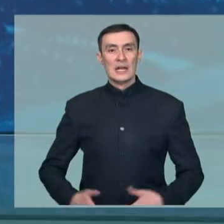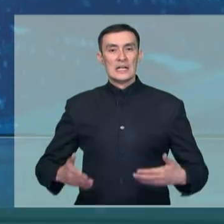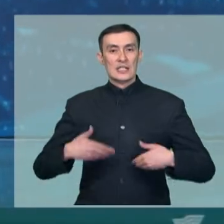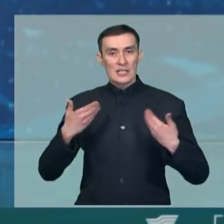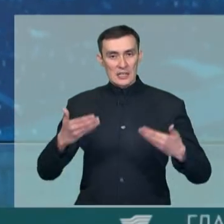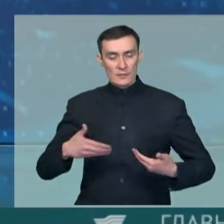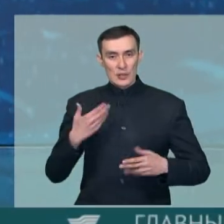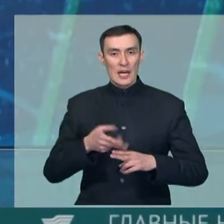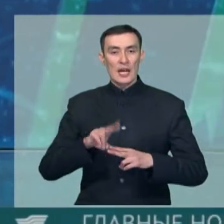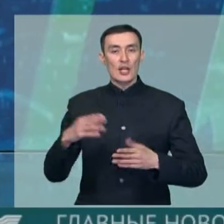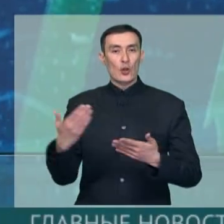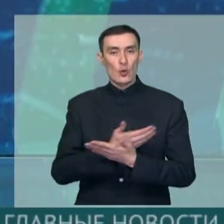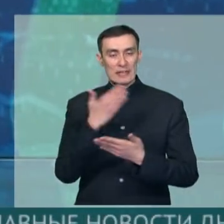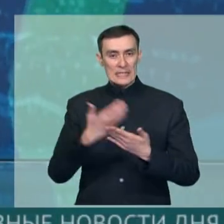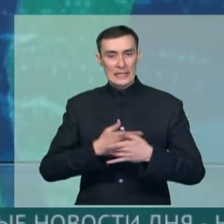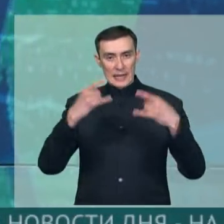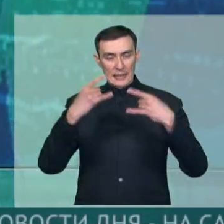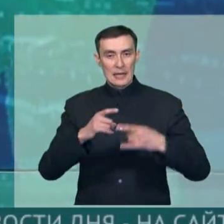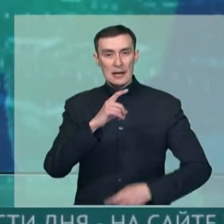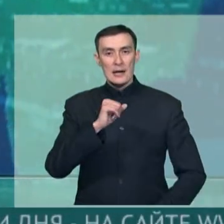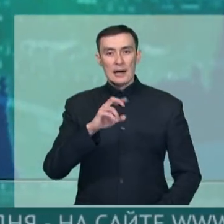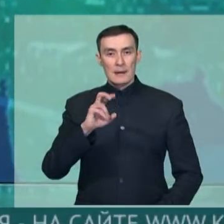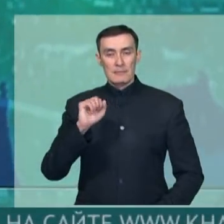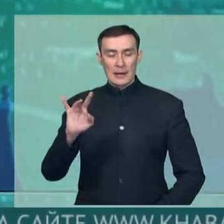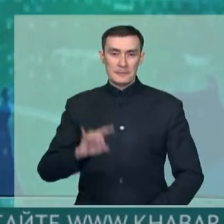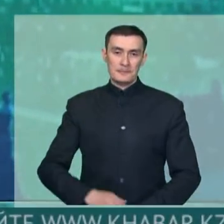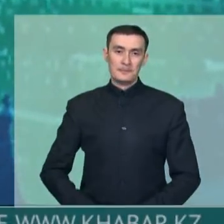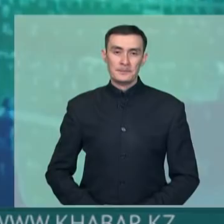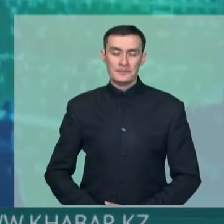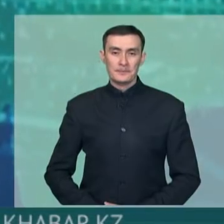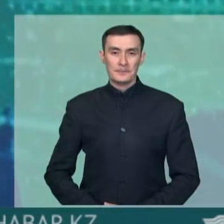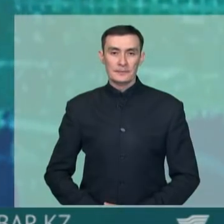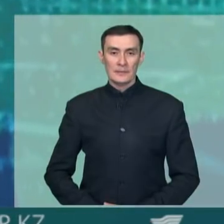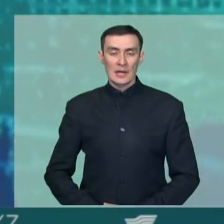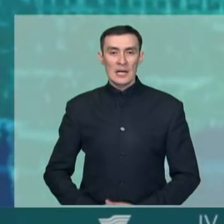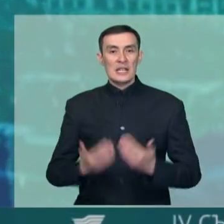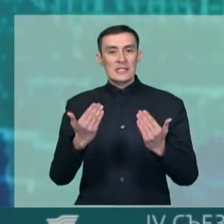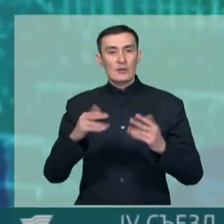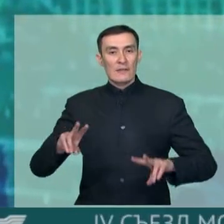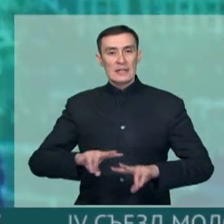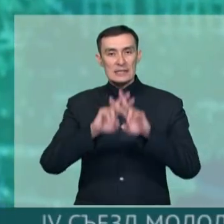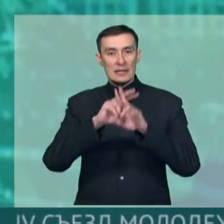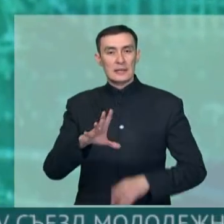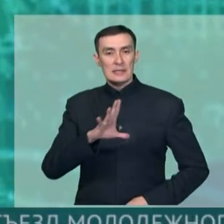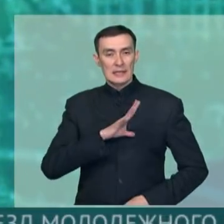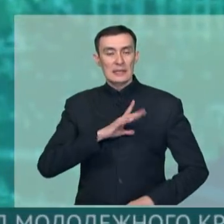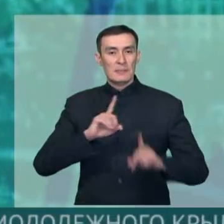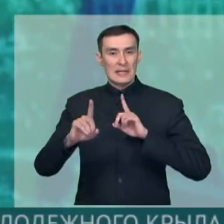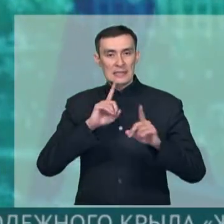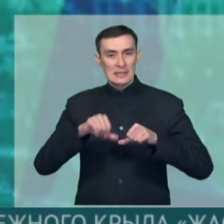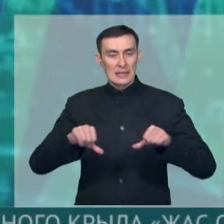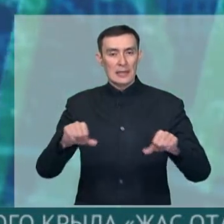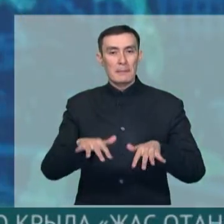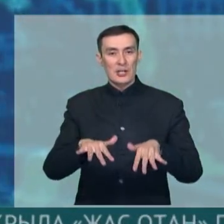Здравствуйте. Это новости. В студии работает Салтанат Тугильбаева. Сурдоперевод обеспечивает Хасан Исраилов. В Астане сегодня состоялось пленарное